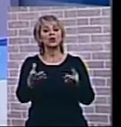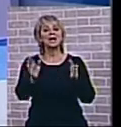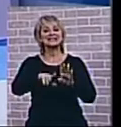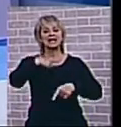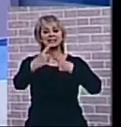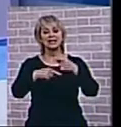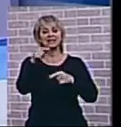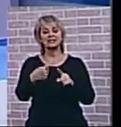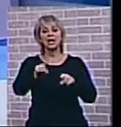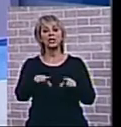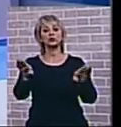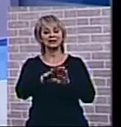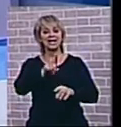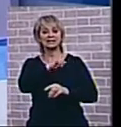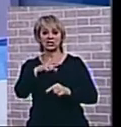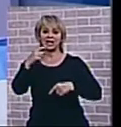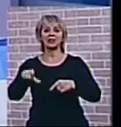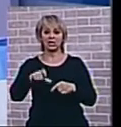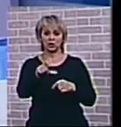остались традиции, которые так сильны на Дону.